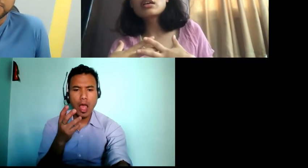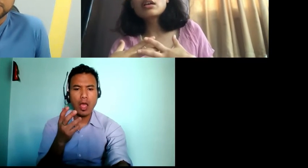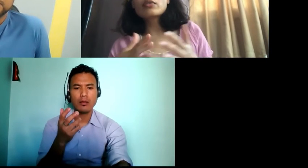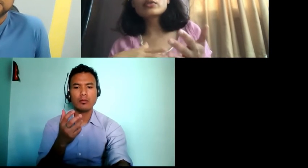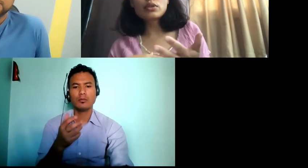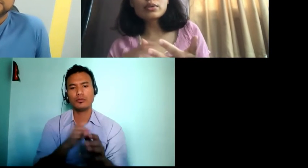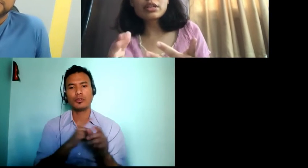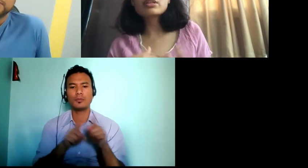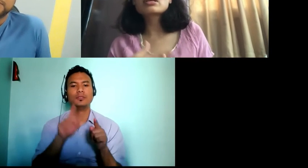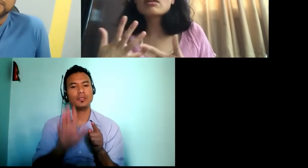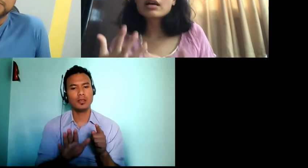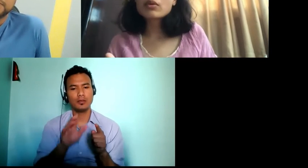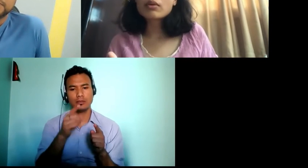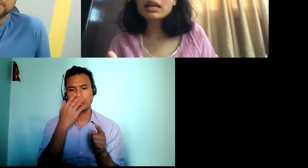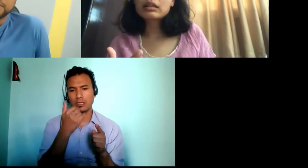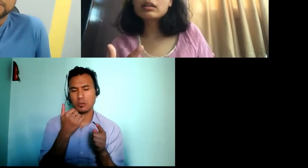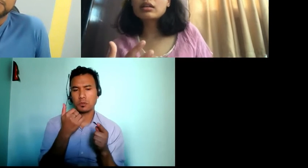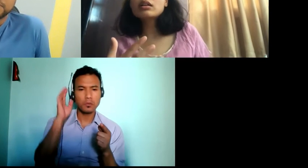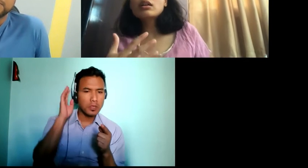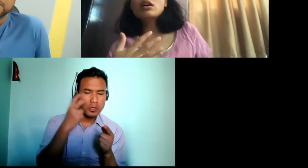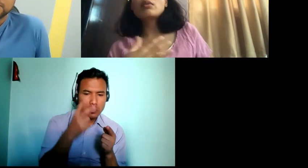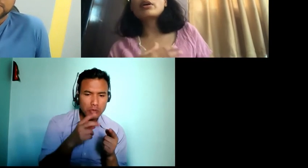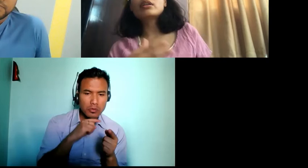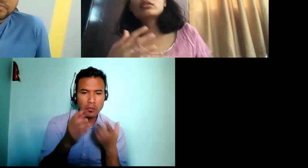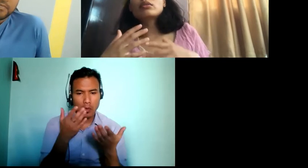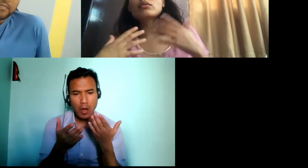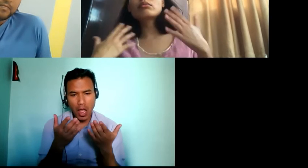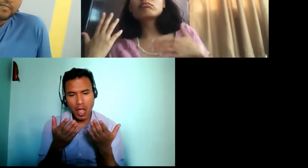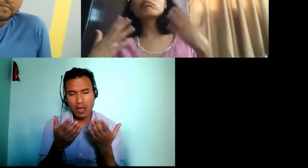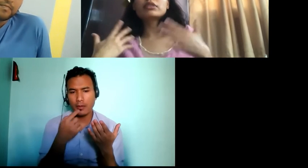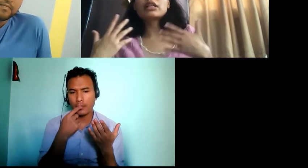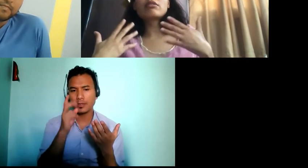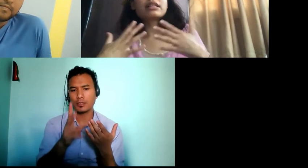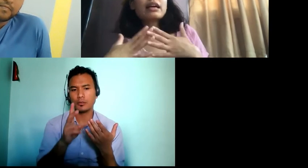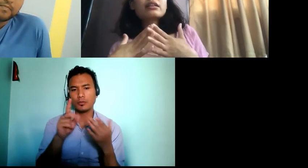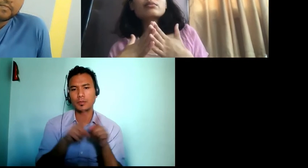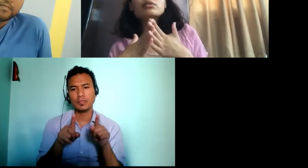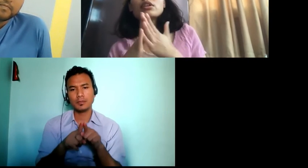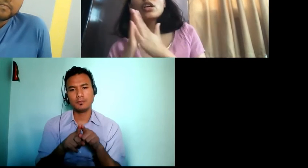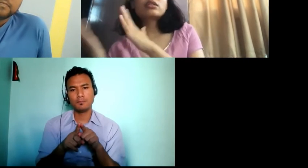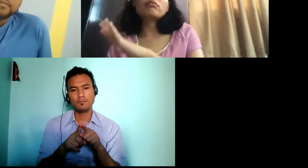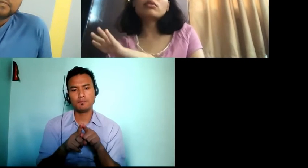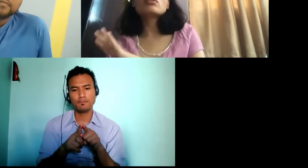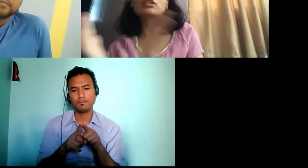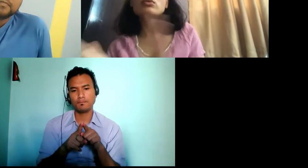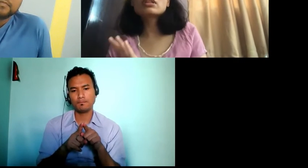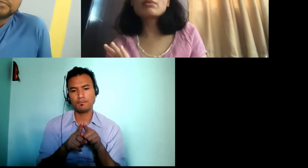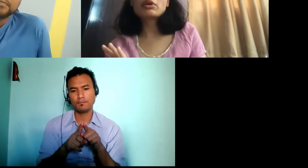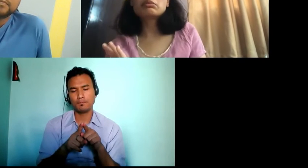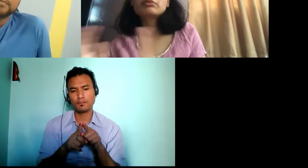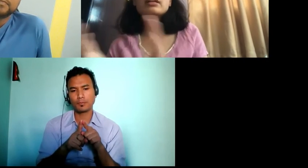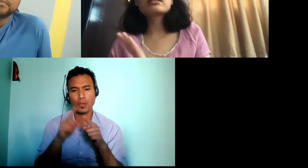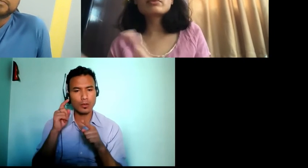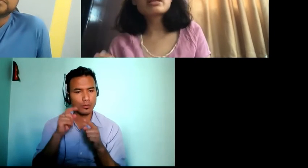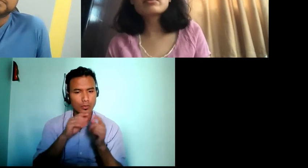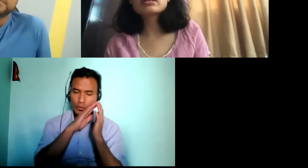कि, अब न्युज हेऱ्यो भने केही नराम्रो होला कि होइन भनेर. त्यो त्यसले गर्दाखेरि अब जुन अघि सुत्नेमा